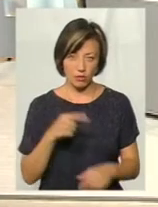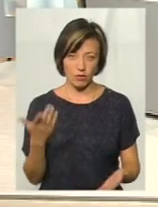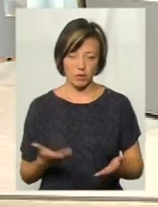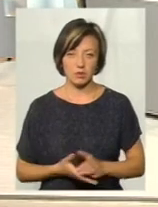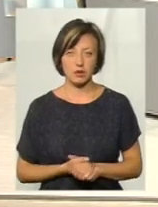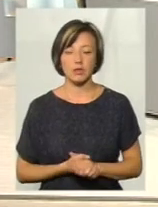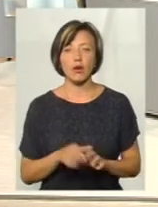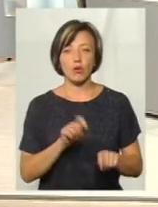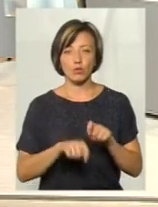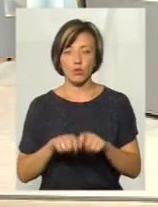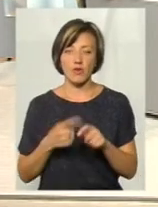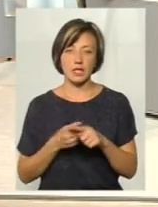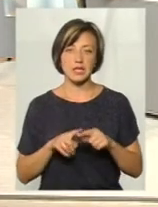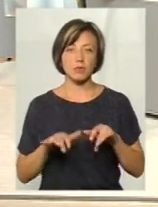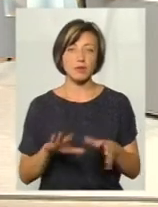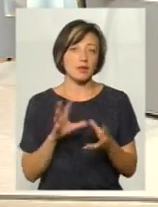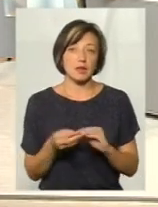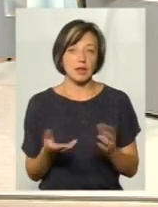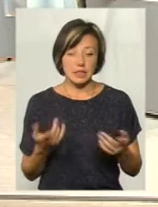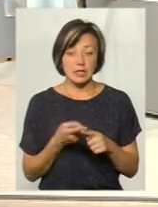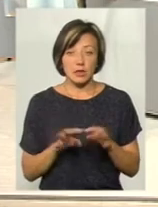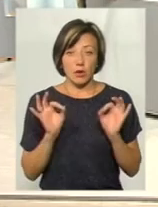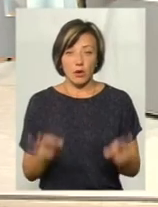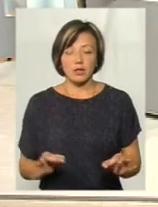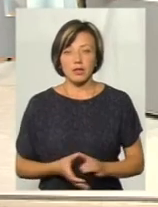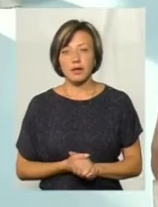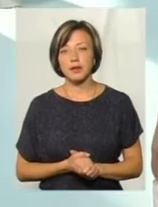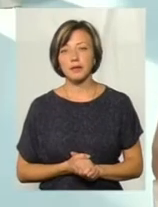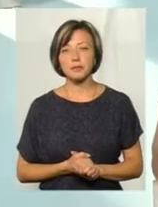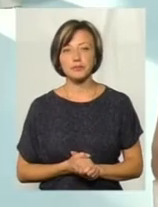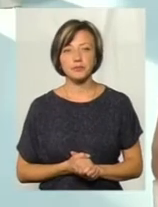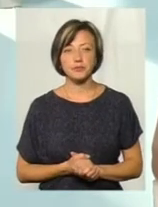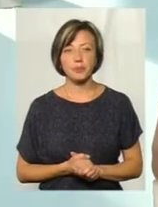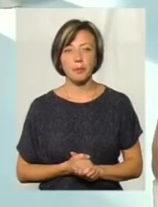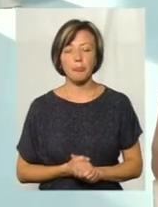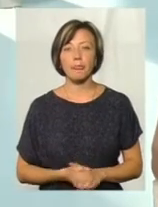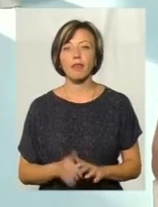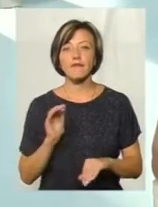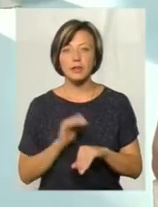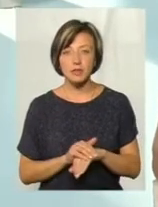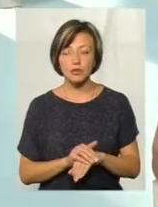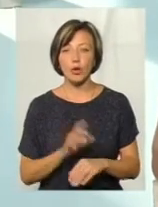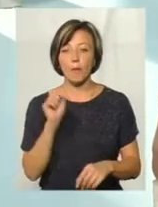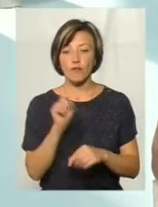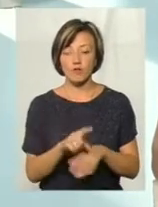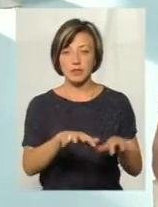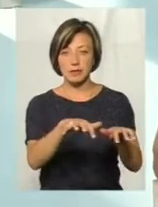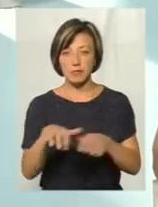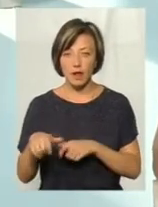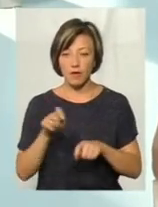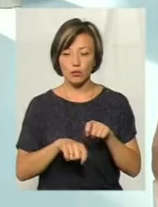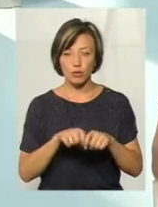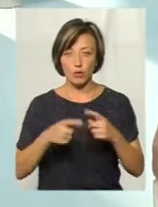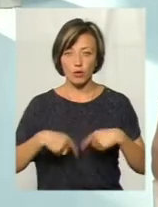так, контролювати цей процес? Ну, це, в принципі, логічно. Фактично сталася певна лібералізація законодавства, тому що повноваження забрали в контролюючих